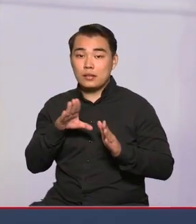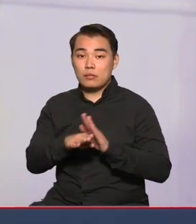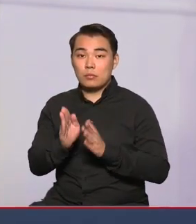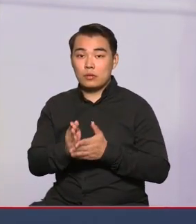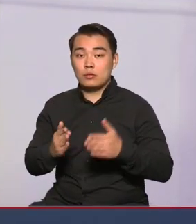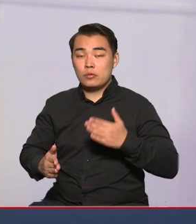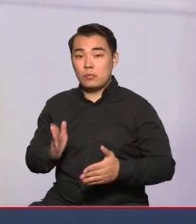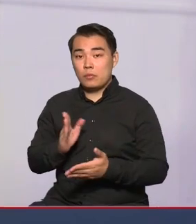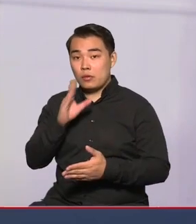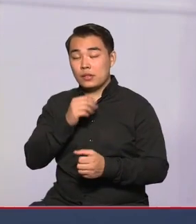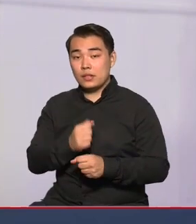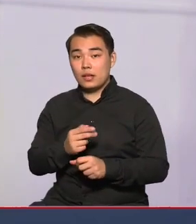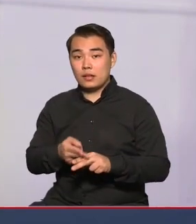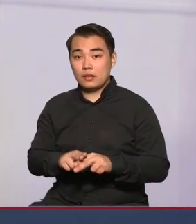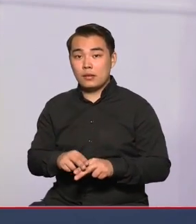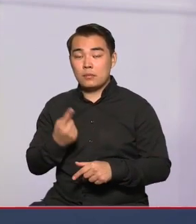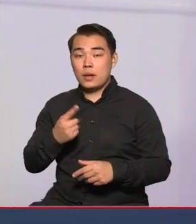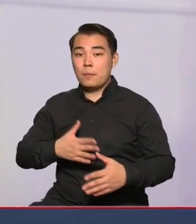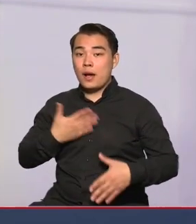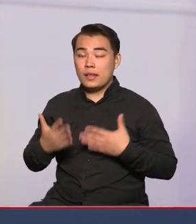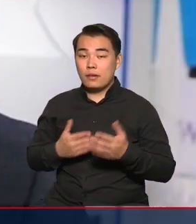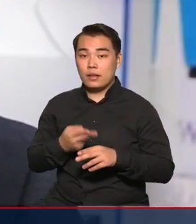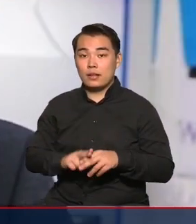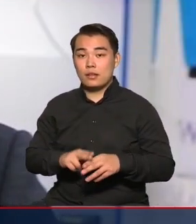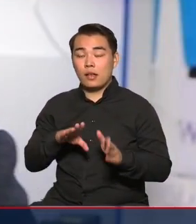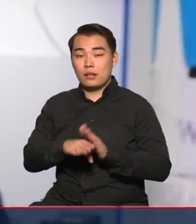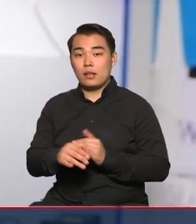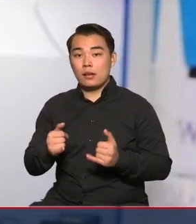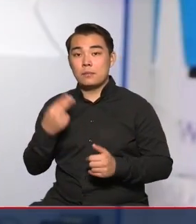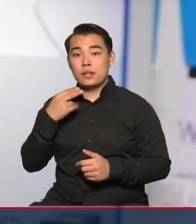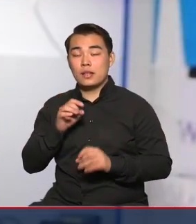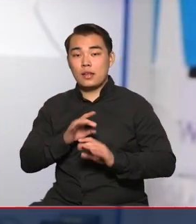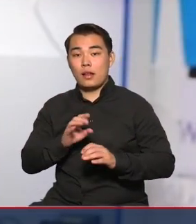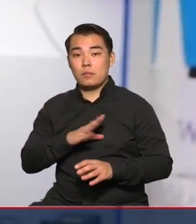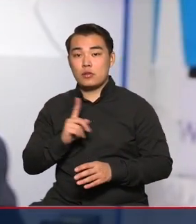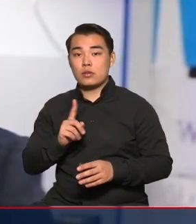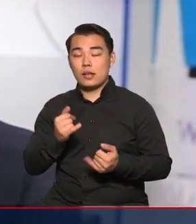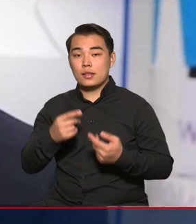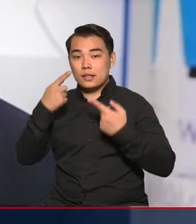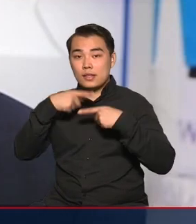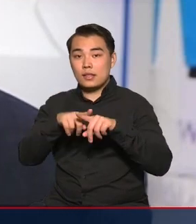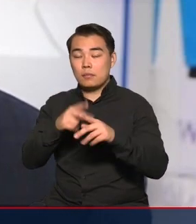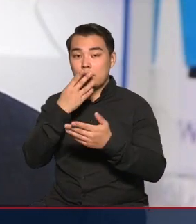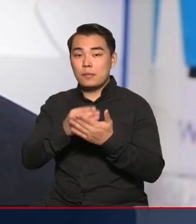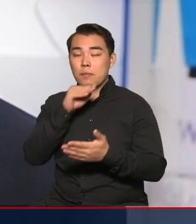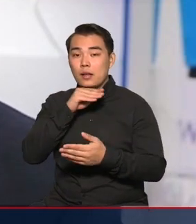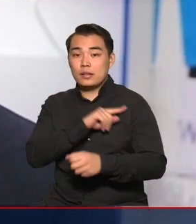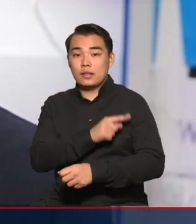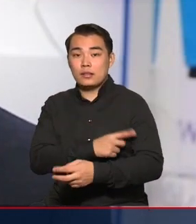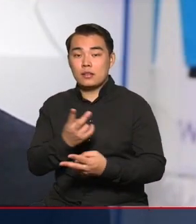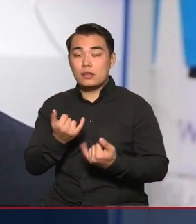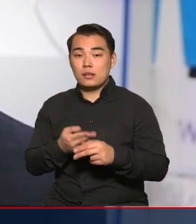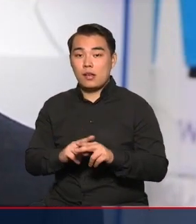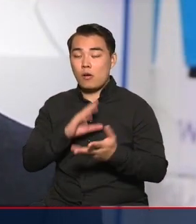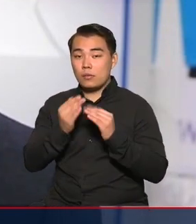жасай аламыз ба деген бір мотивация болсын деген мақсатта. Президентіміз айтты, қазір инженерлік техникалық бағытта мамандарды күшейту керек, өйткені бұл